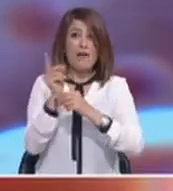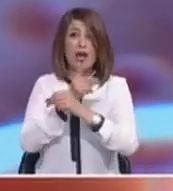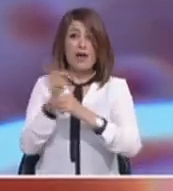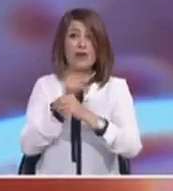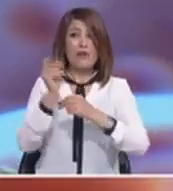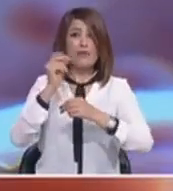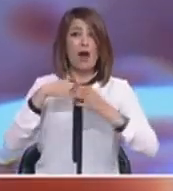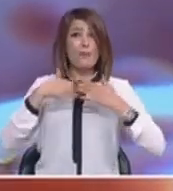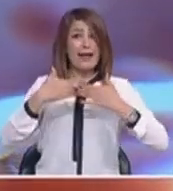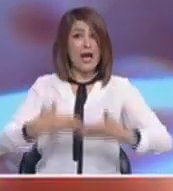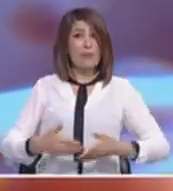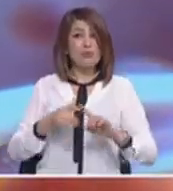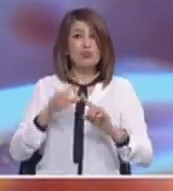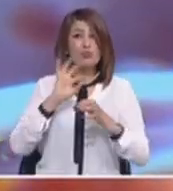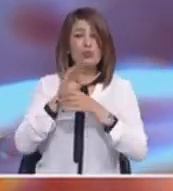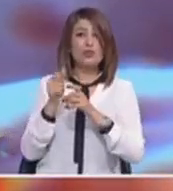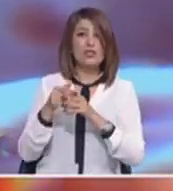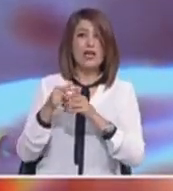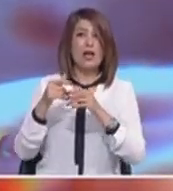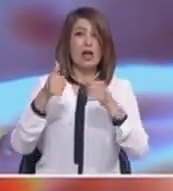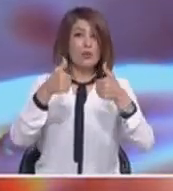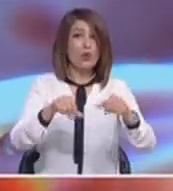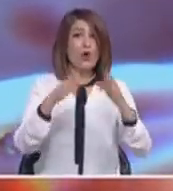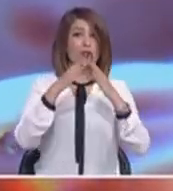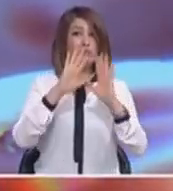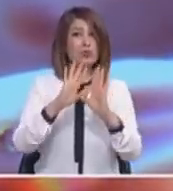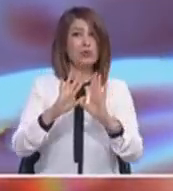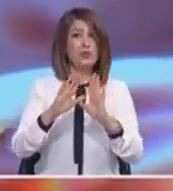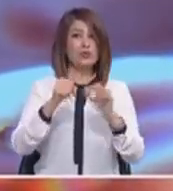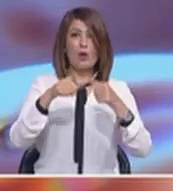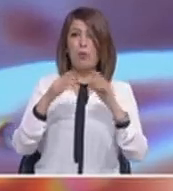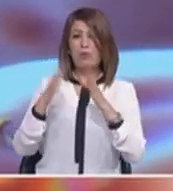المتاحه تتراوح البيت والتقاعد عن احنا